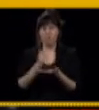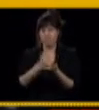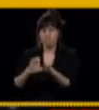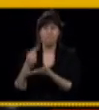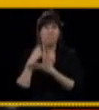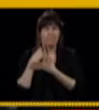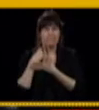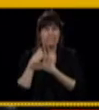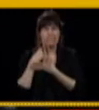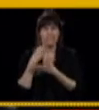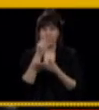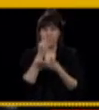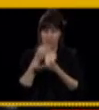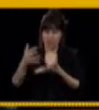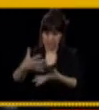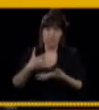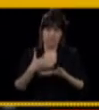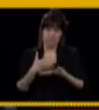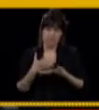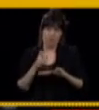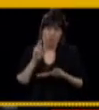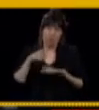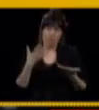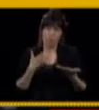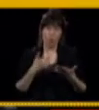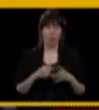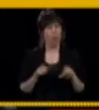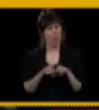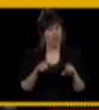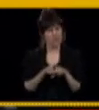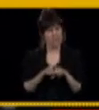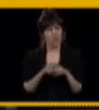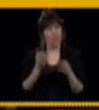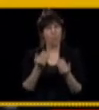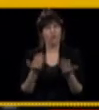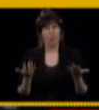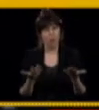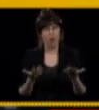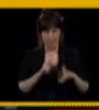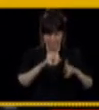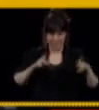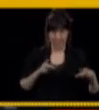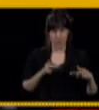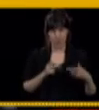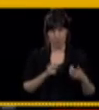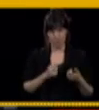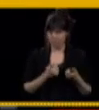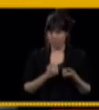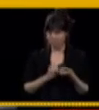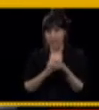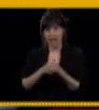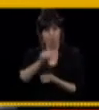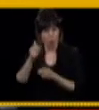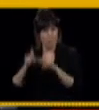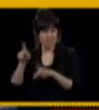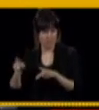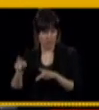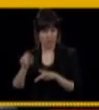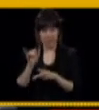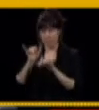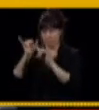besoin d'avoir des personnes qui donnent les services essentiels quand on parle